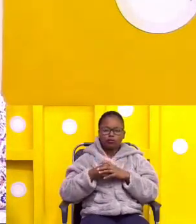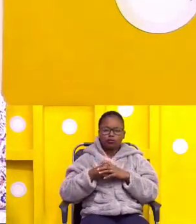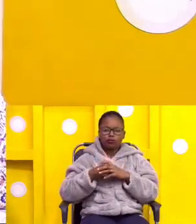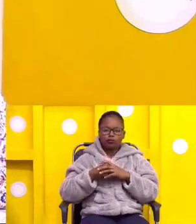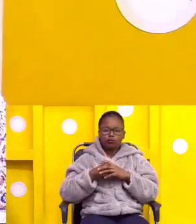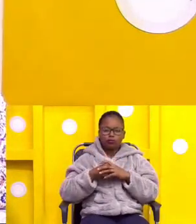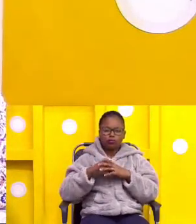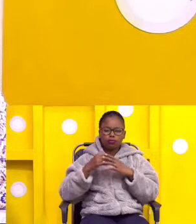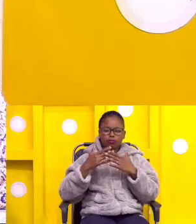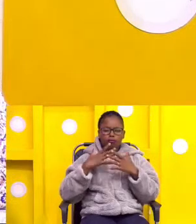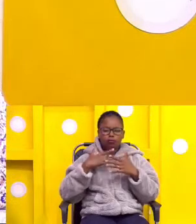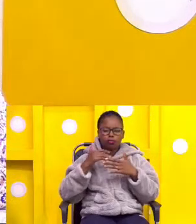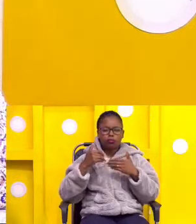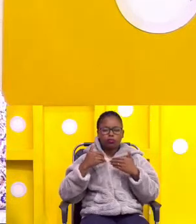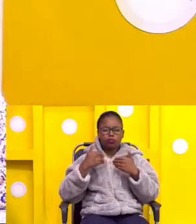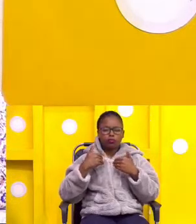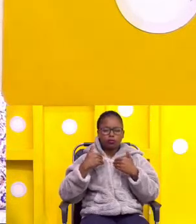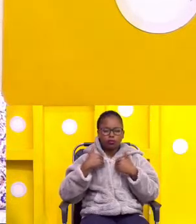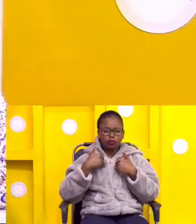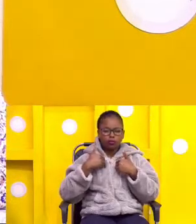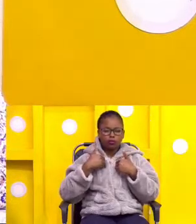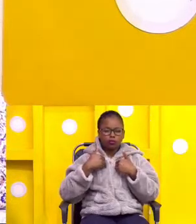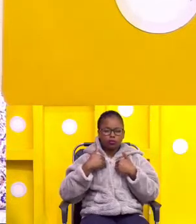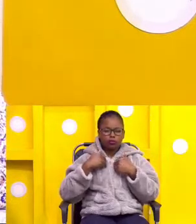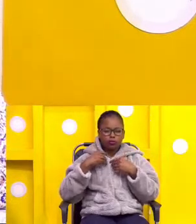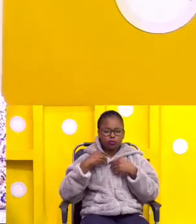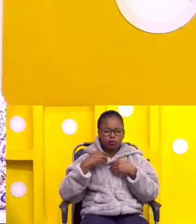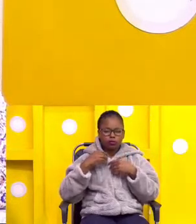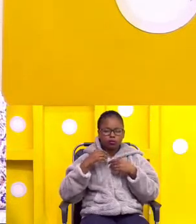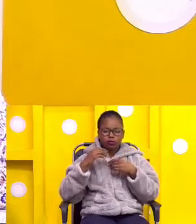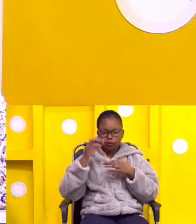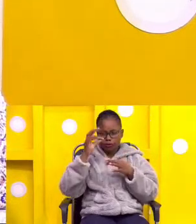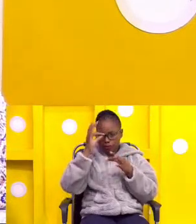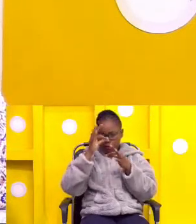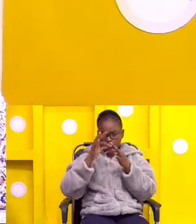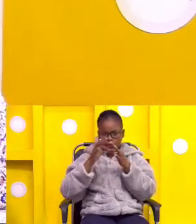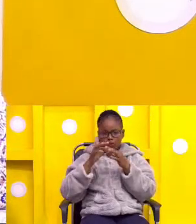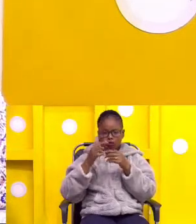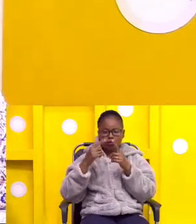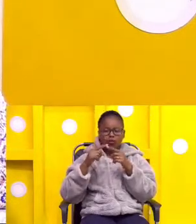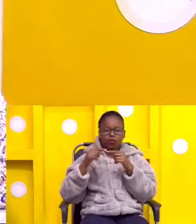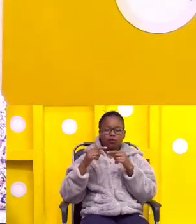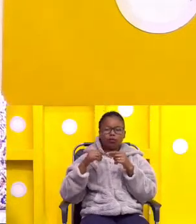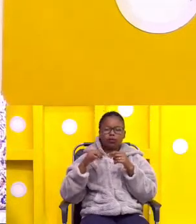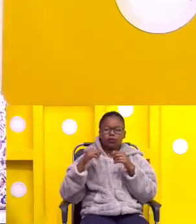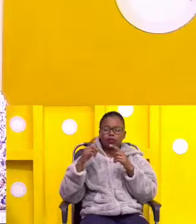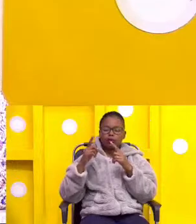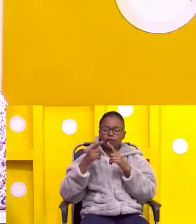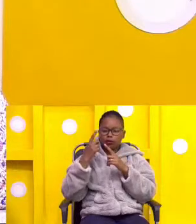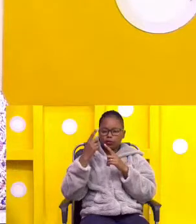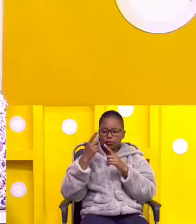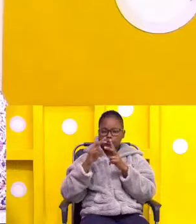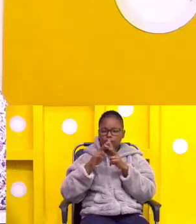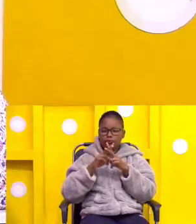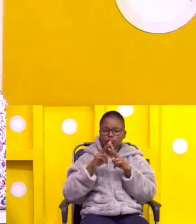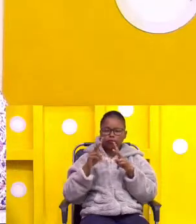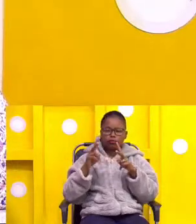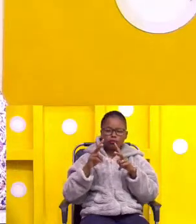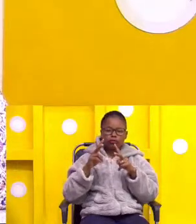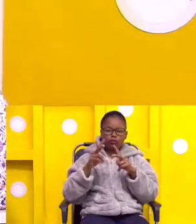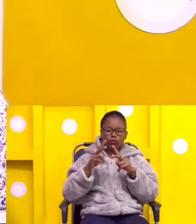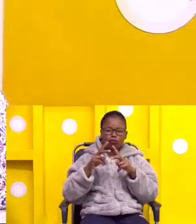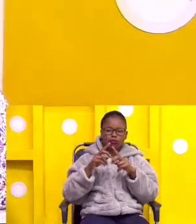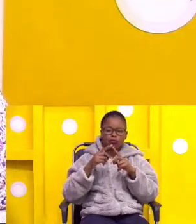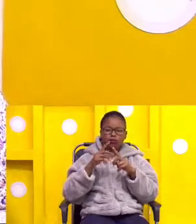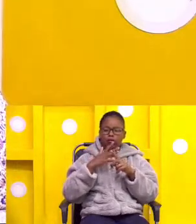na mũirĩtu nĩ ndonaga nĩ akahĩtũka, nĩ agakorwo mũndũ wa bata. Noguo nĩguo kũrĩ. No Ngai nĩ andutire atĩrĩrĩ, no